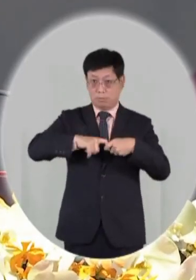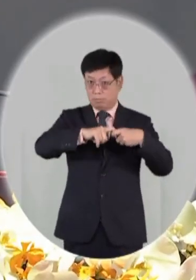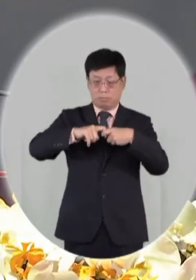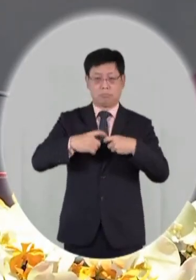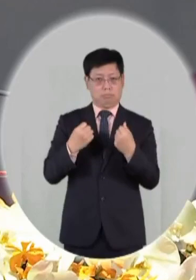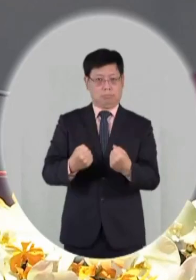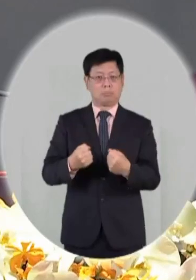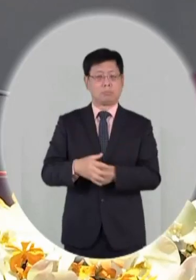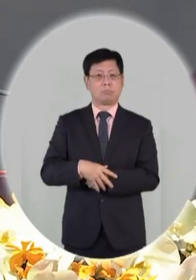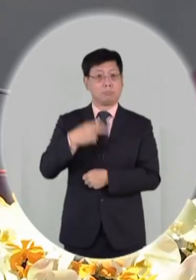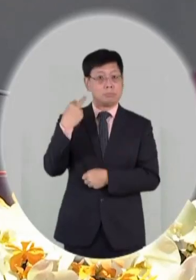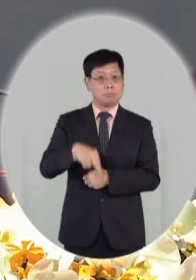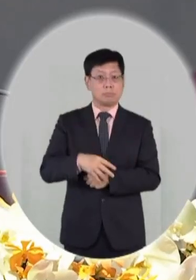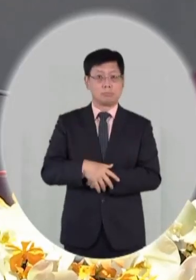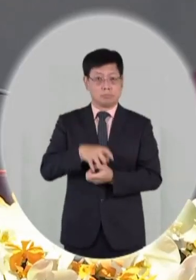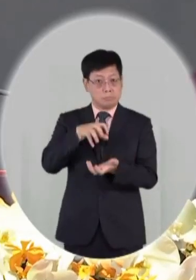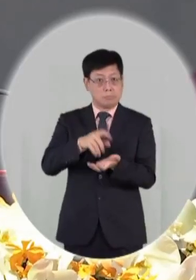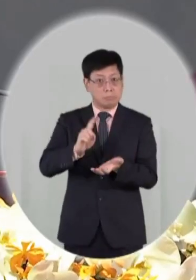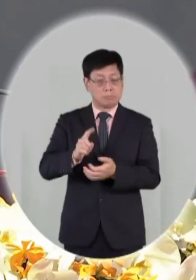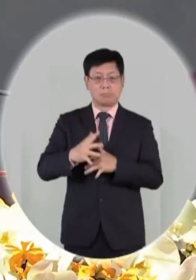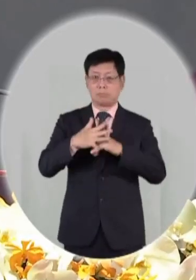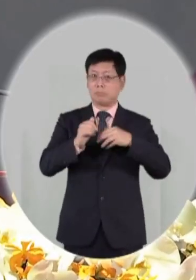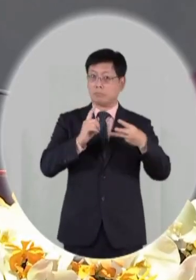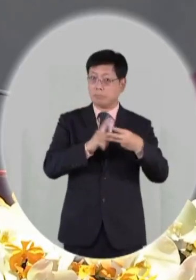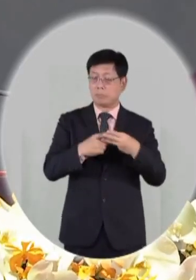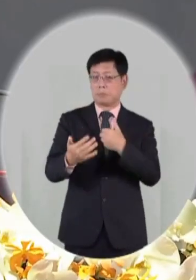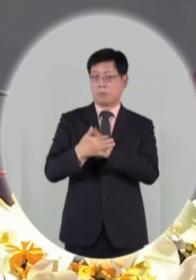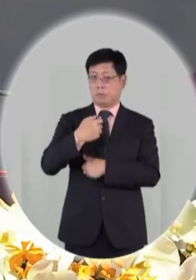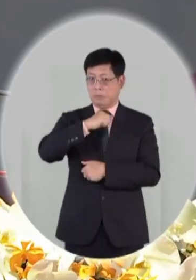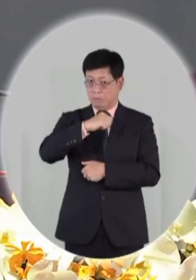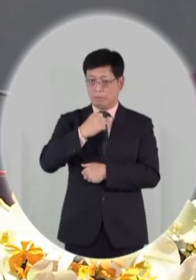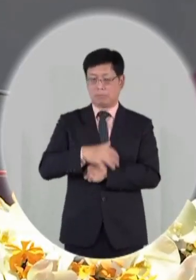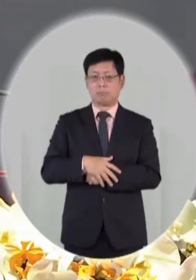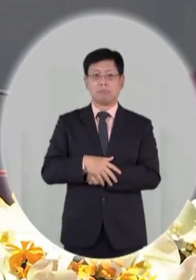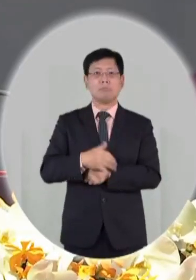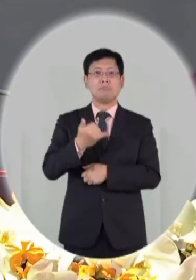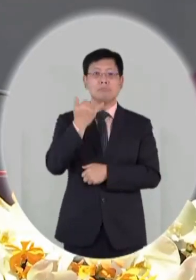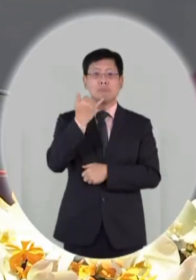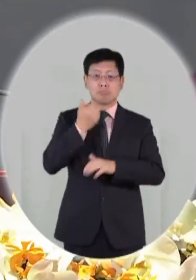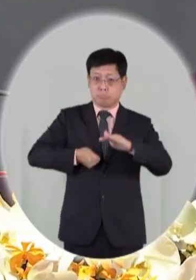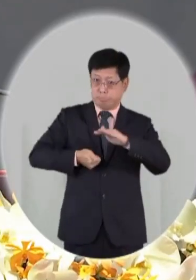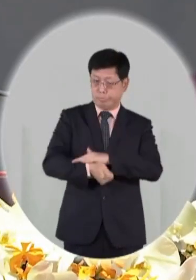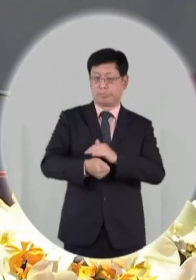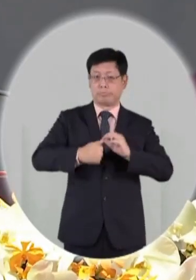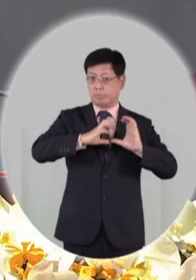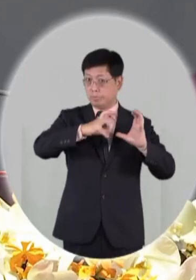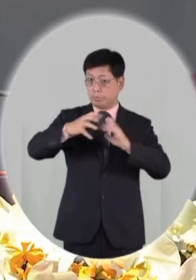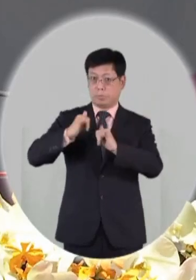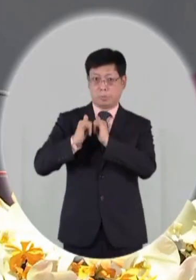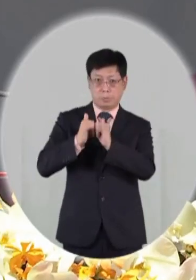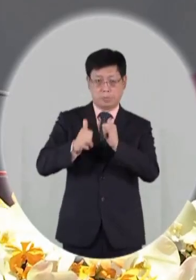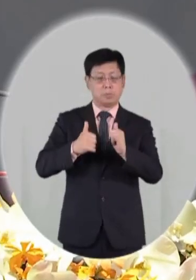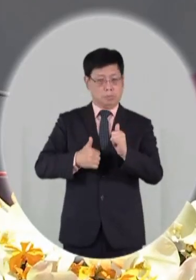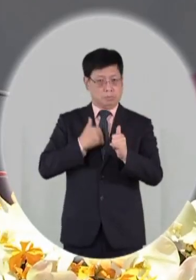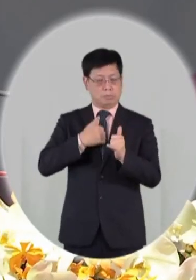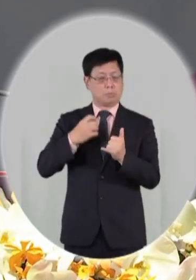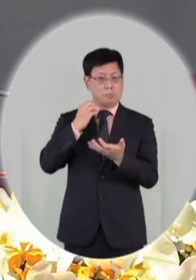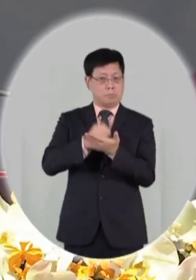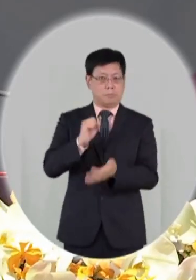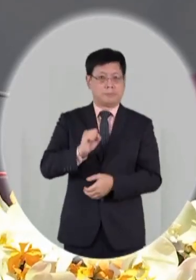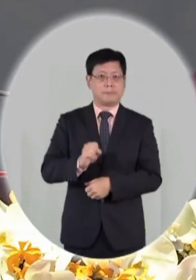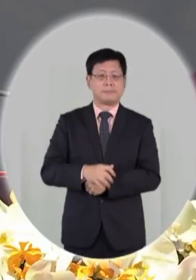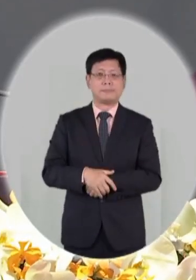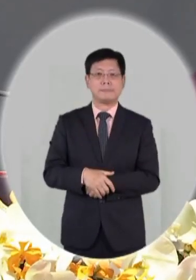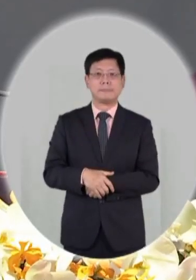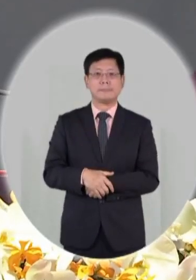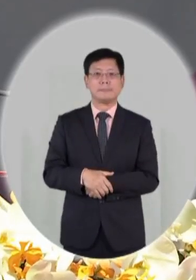在，更证明了民主让台湾成为国际社会不可或缺的成